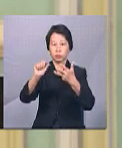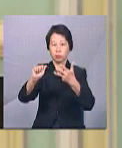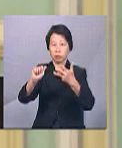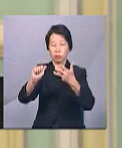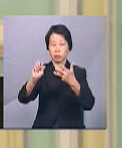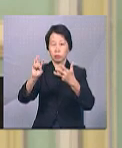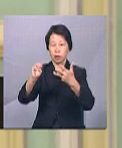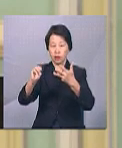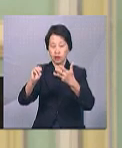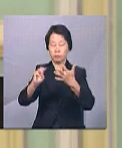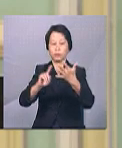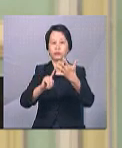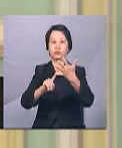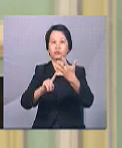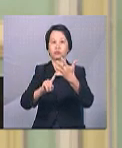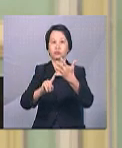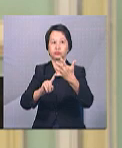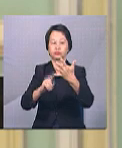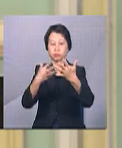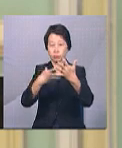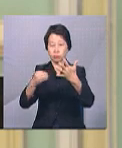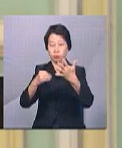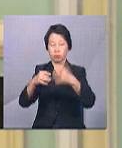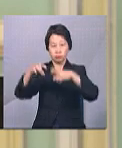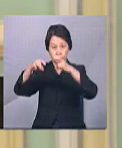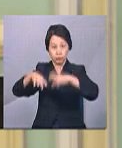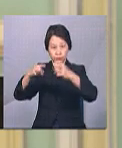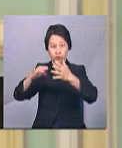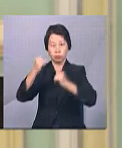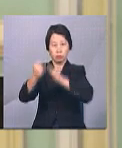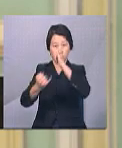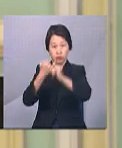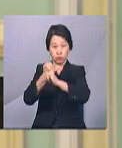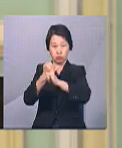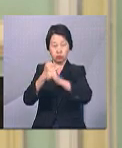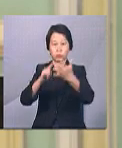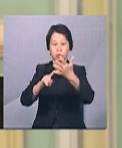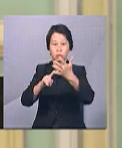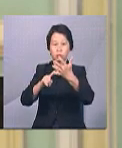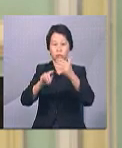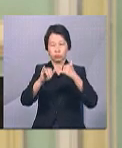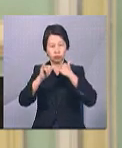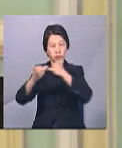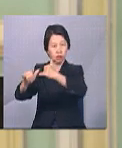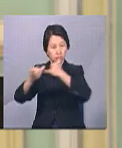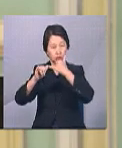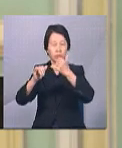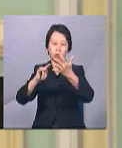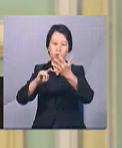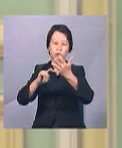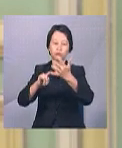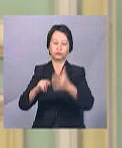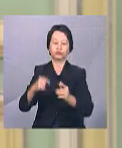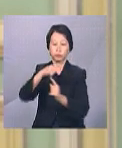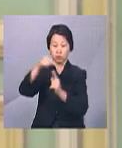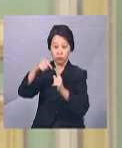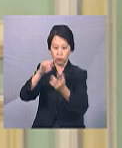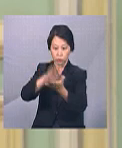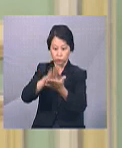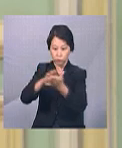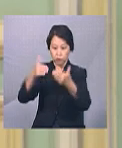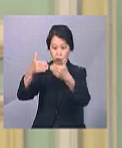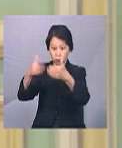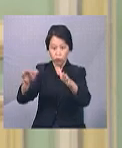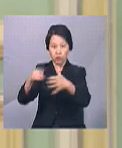blazer STM dan peperiksaan antarabangsa yang setara apabila sekolah